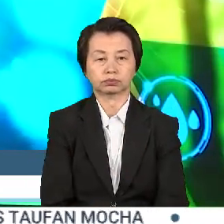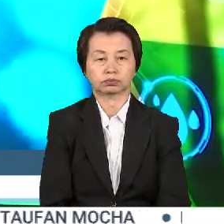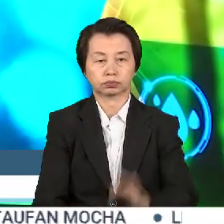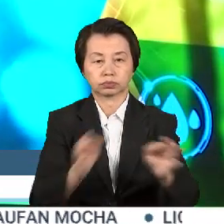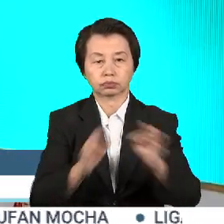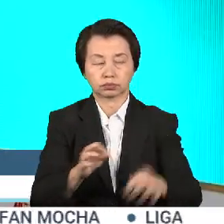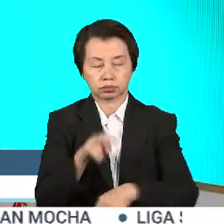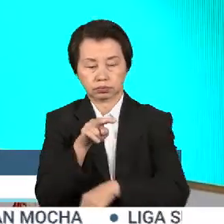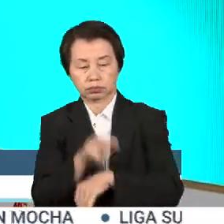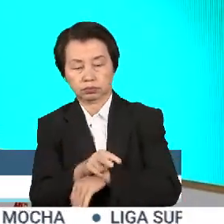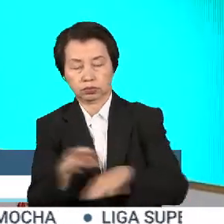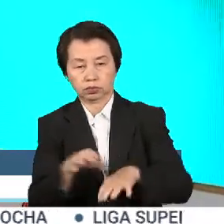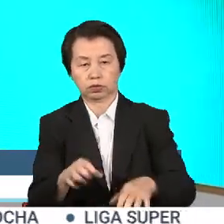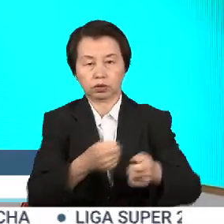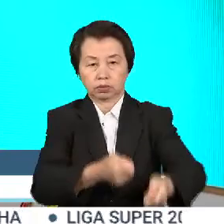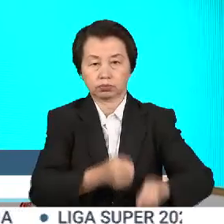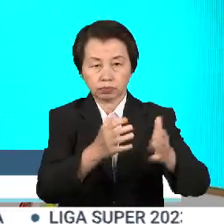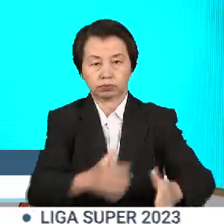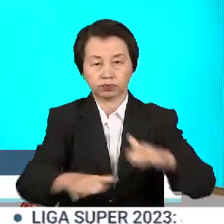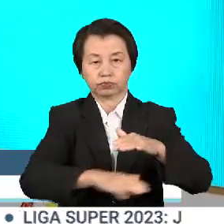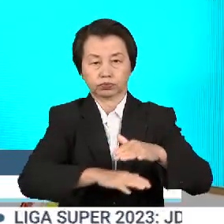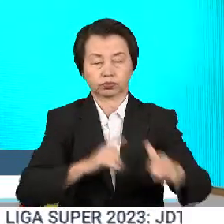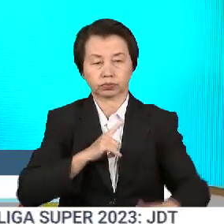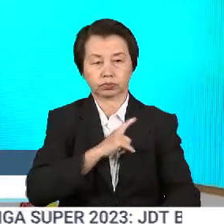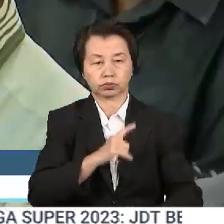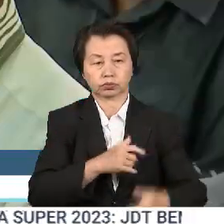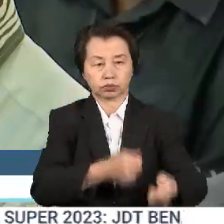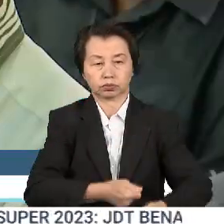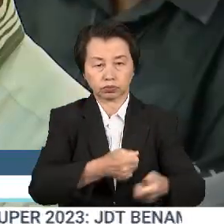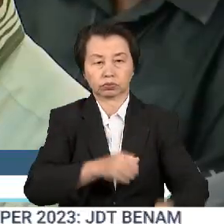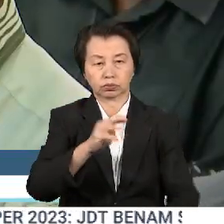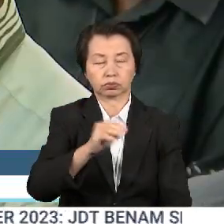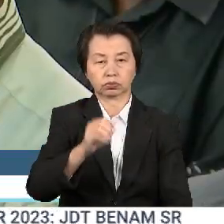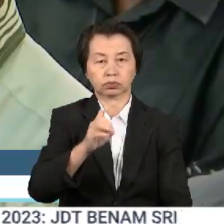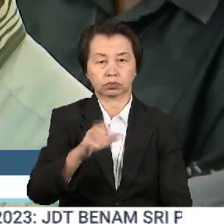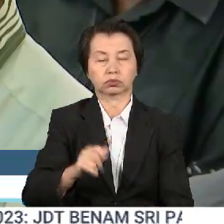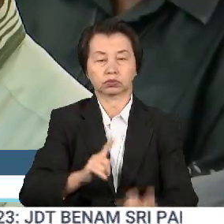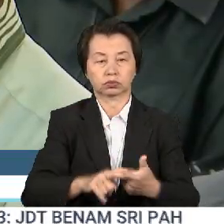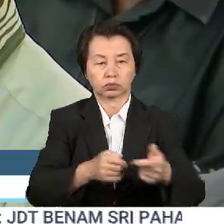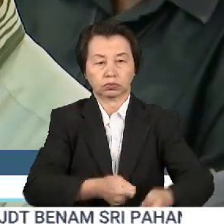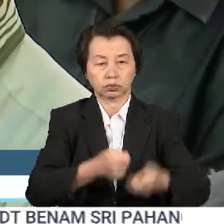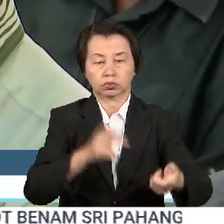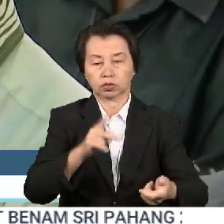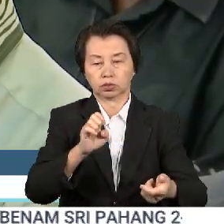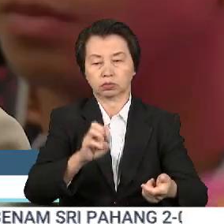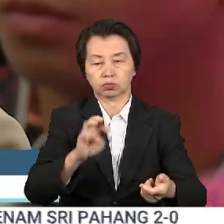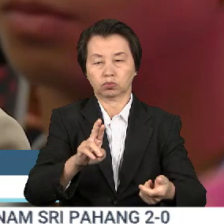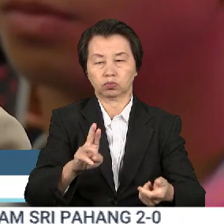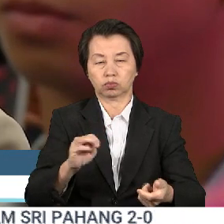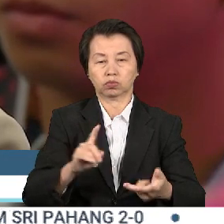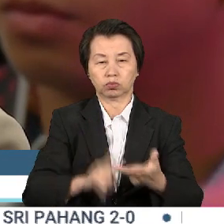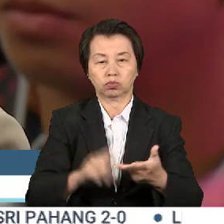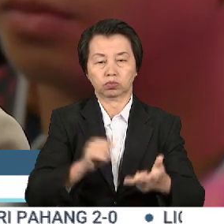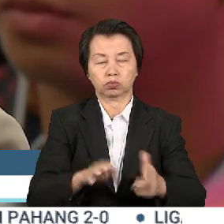Jelasnya pemantauan dijalankan terhadap petani di bawah Lembaga Kemajuan Pertanian Muda MADA, Lembaga Kemajuan Pertanian Kemubu KADA dan Kawasan